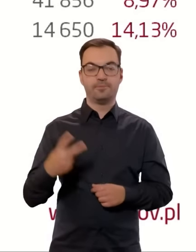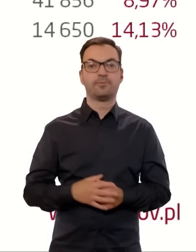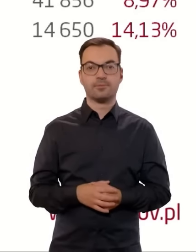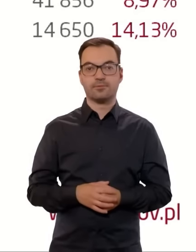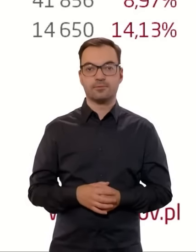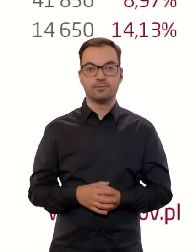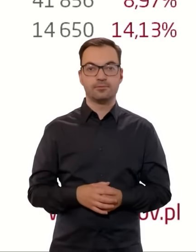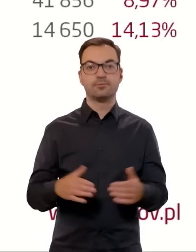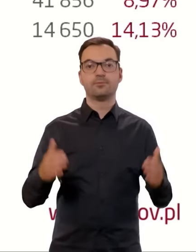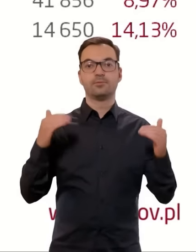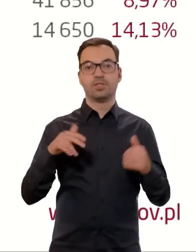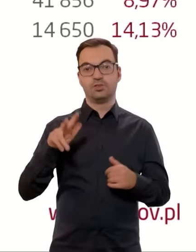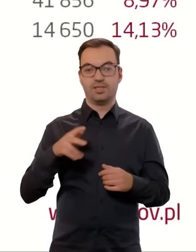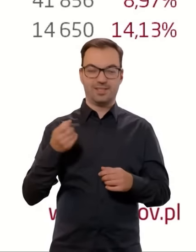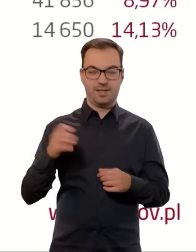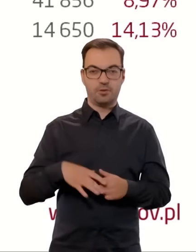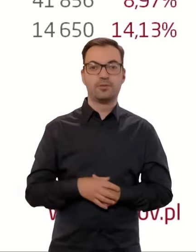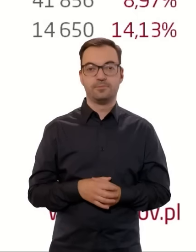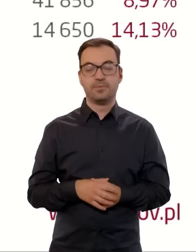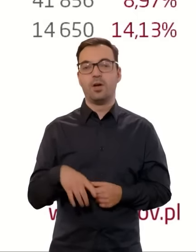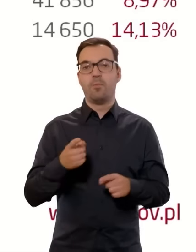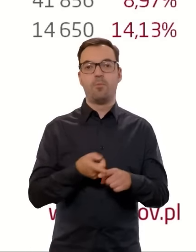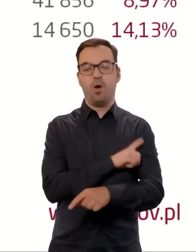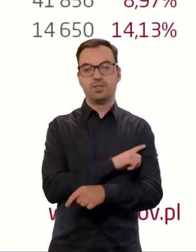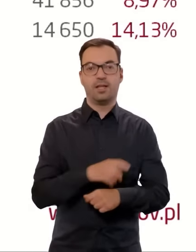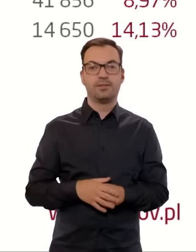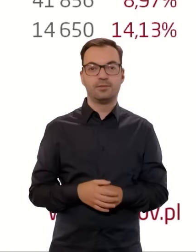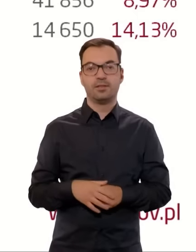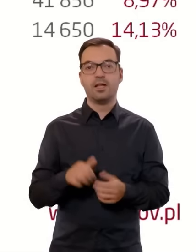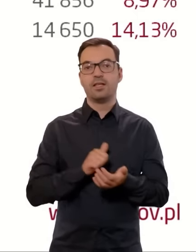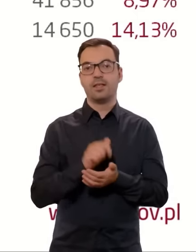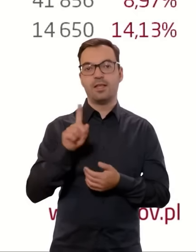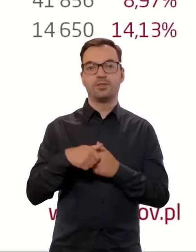10,2% i trzecie miejsce Poznań